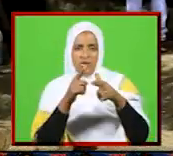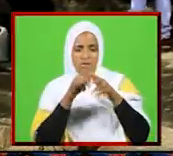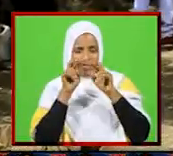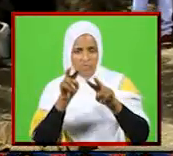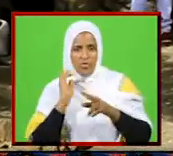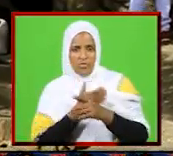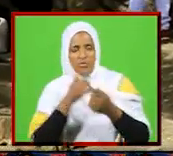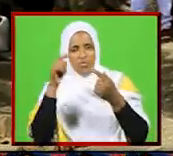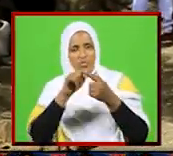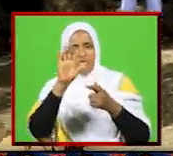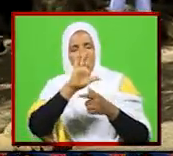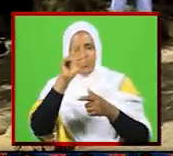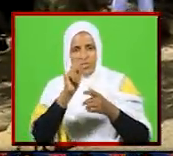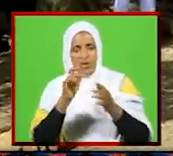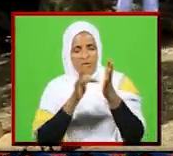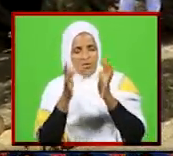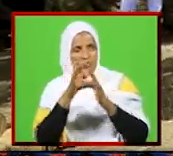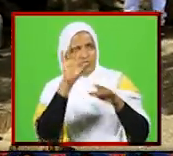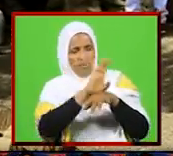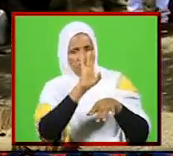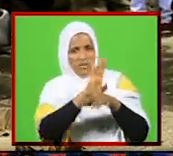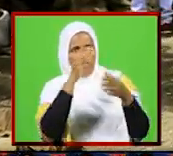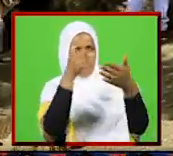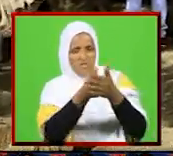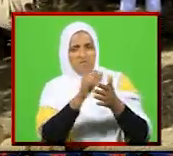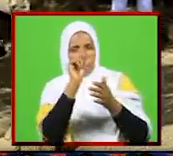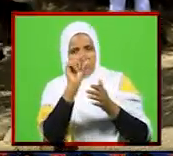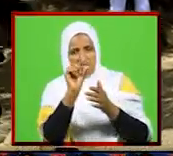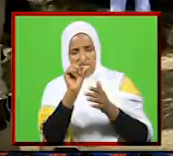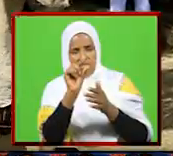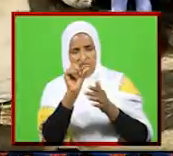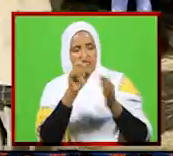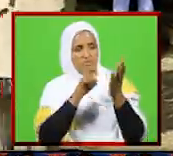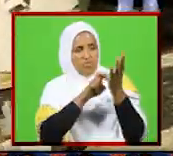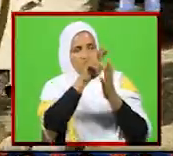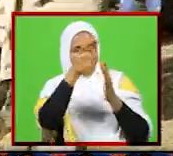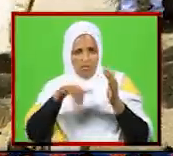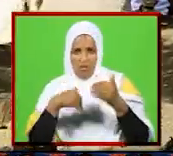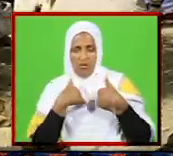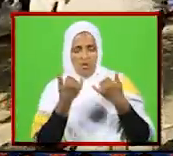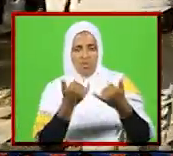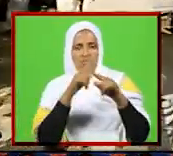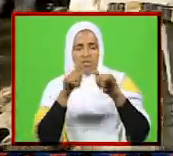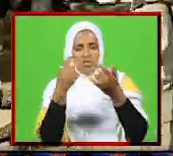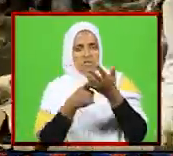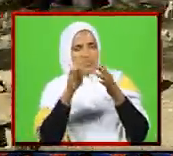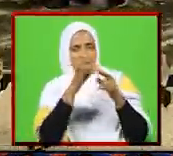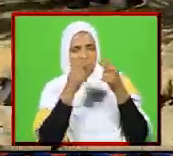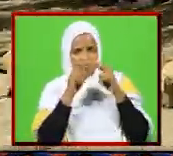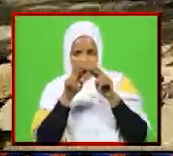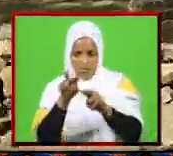እንግዲህ ተመልካቾቻችን ወደ ጉዲያ ኢየሱስ ቤተክርስቲያን ለመድረስ ያው ጥቂት ጉዞ ይቀረናል። አሁን ግን እዚህ